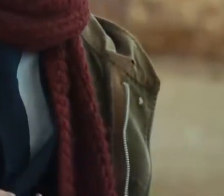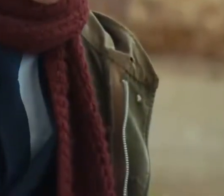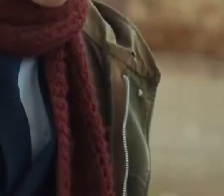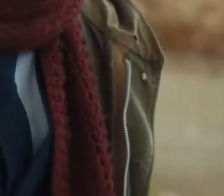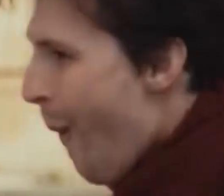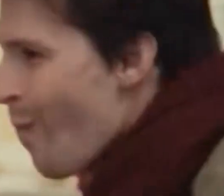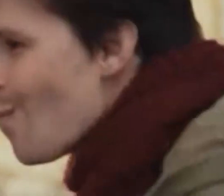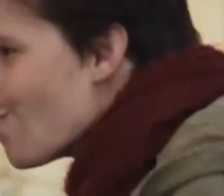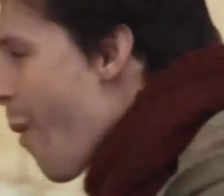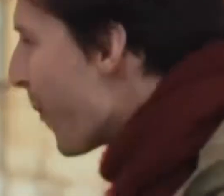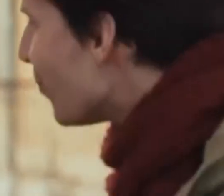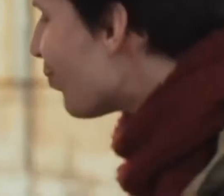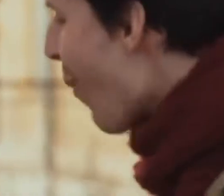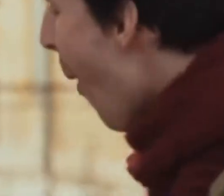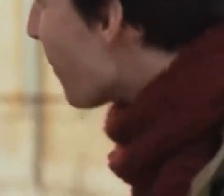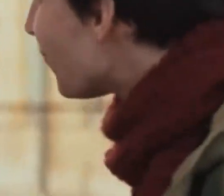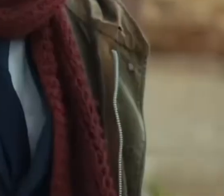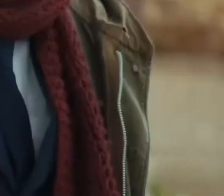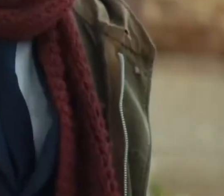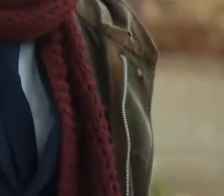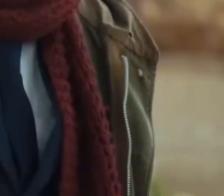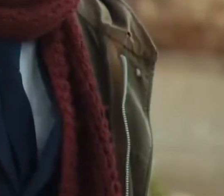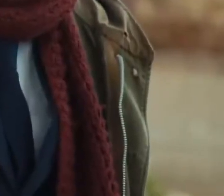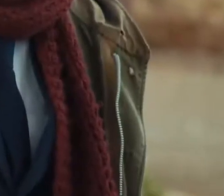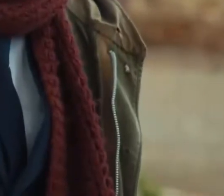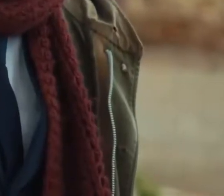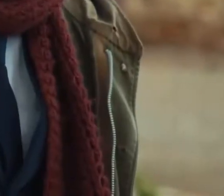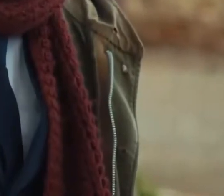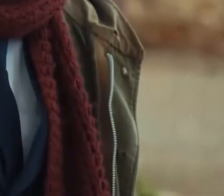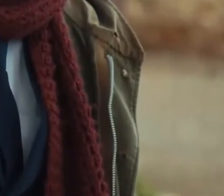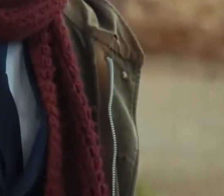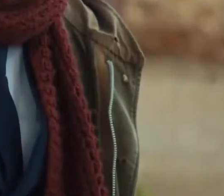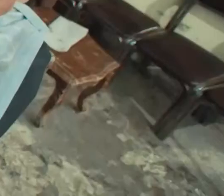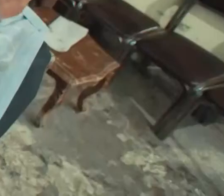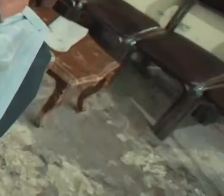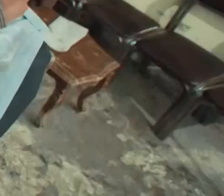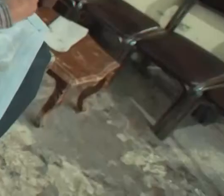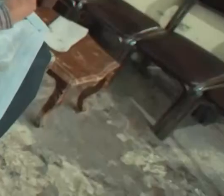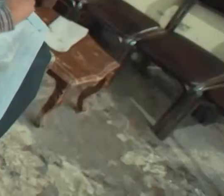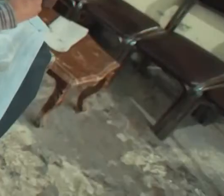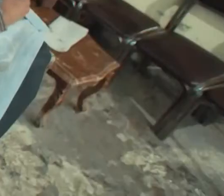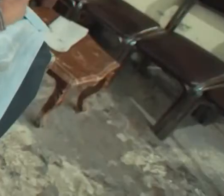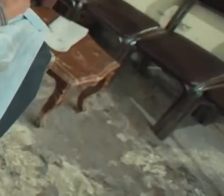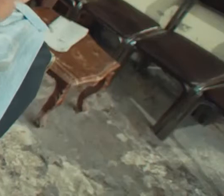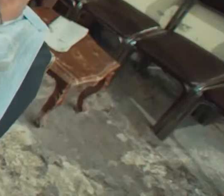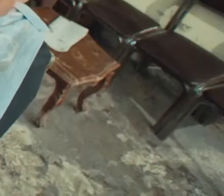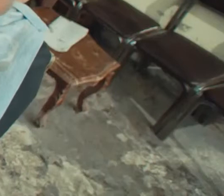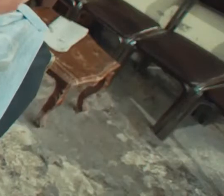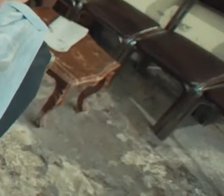ben. Keyifler yerinde. Merve bir pasta daha verdi ağzına. Cevat aydınlanmış yüzüyle sevgiyle bakıyor